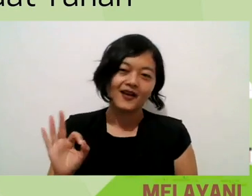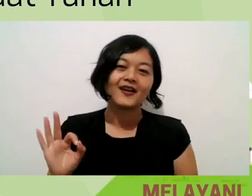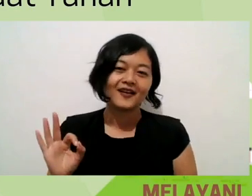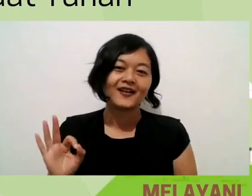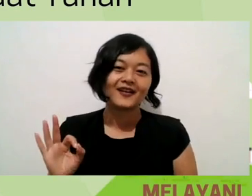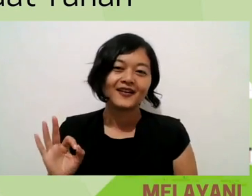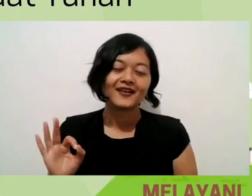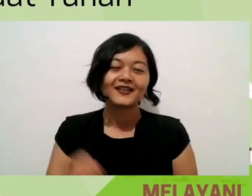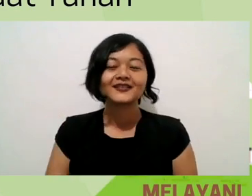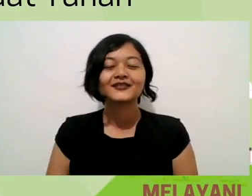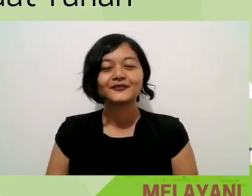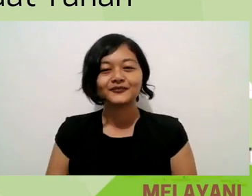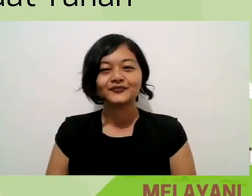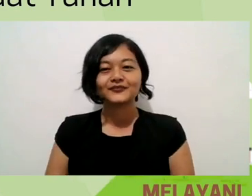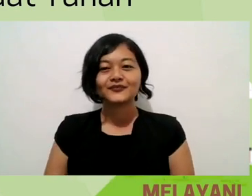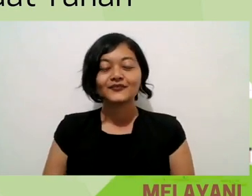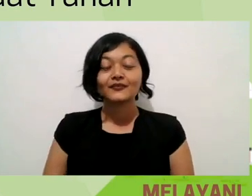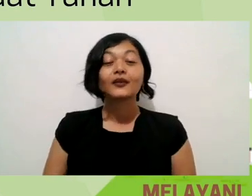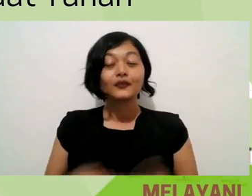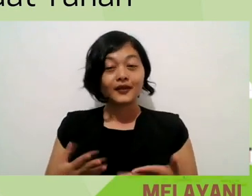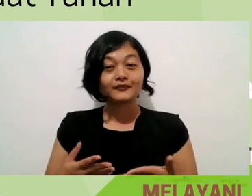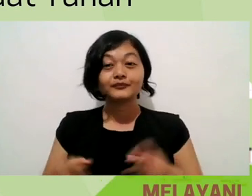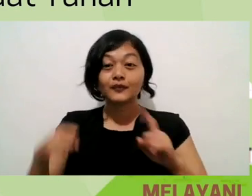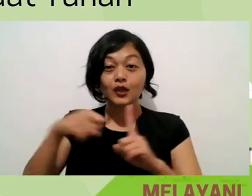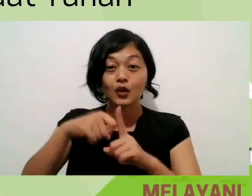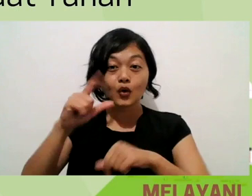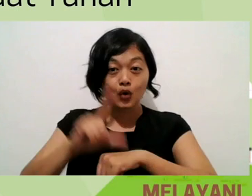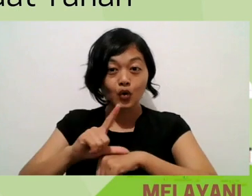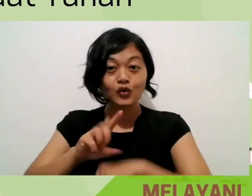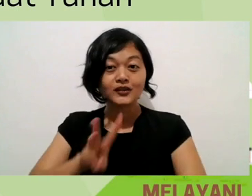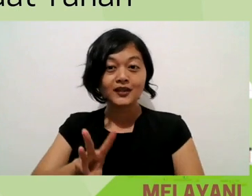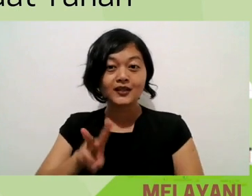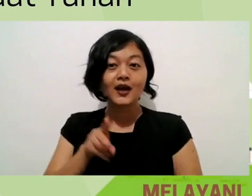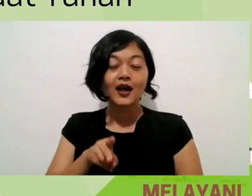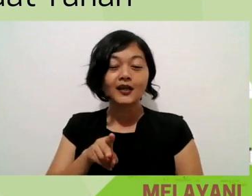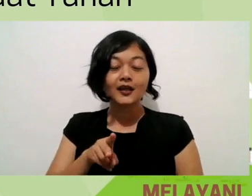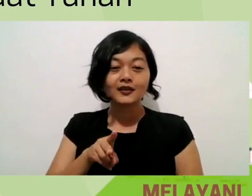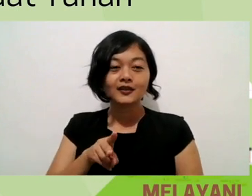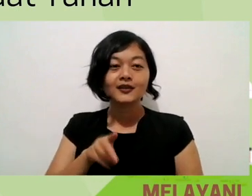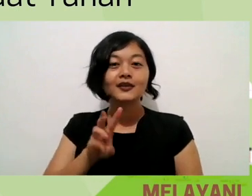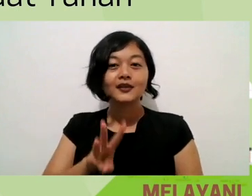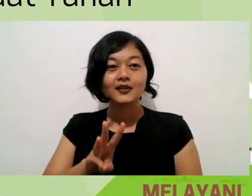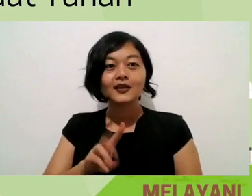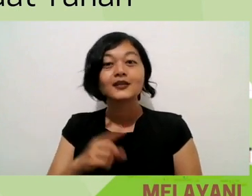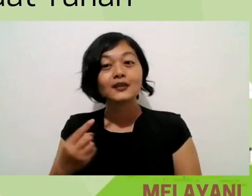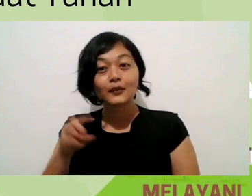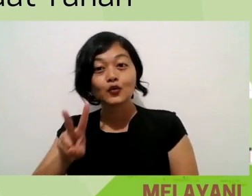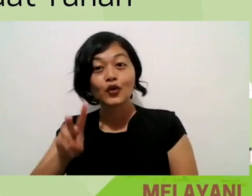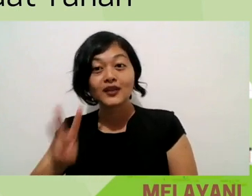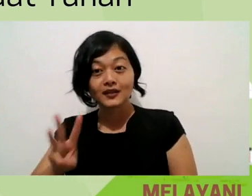Dalam Kolose pasal 3 ayat 23 dikatakan demikian, apapun juga yang kamu